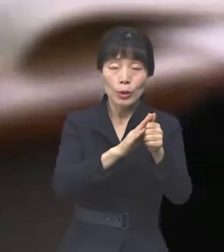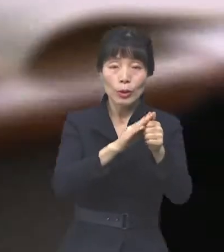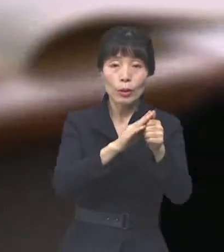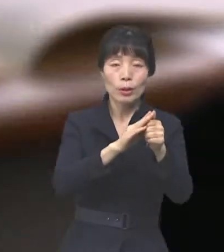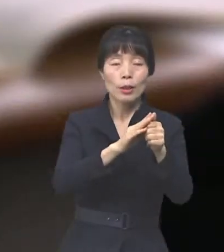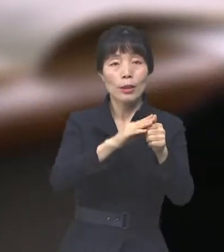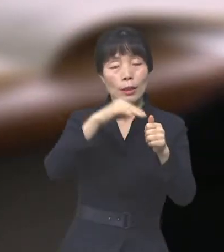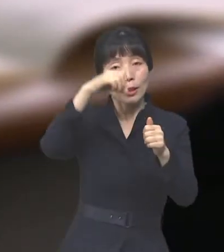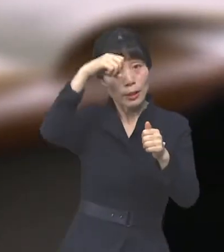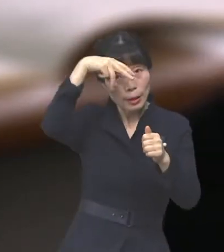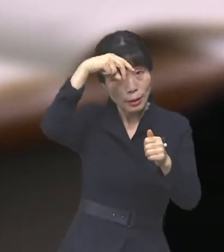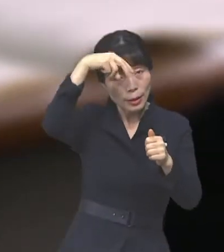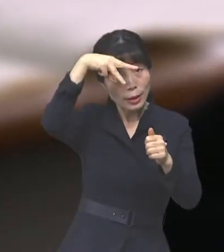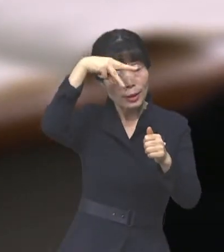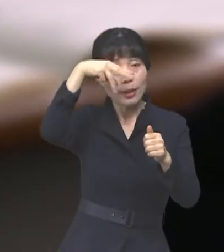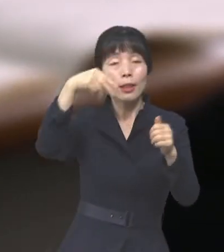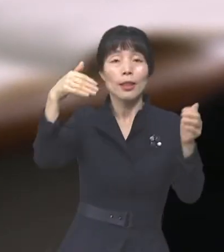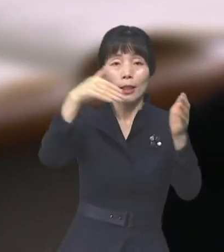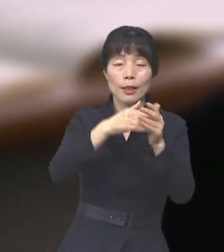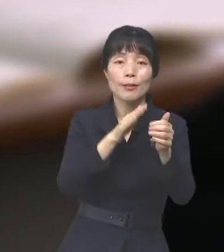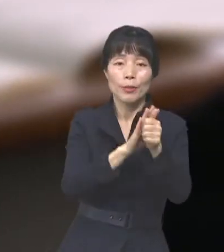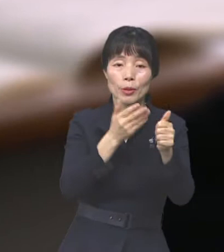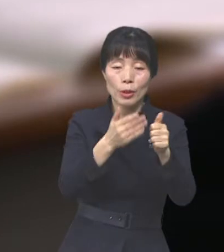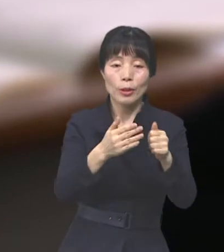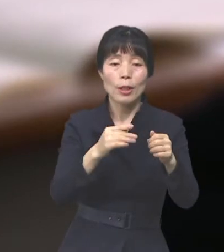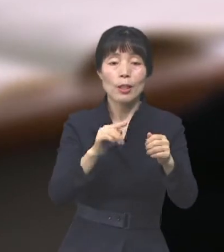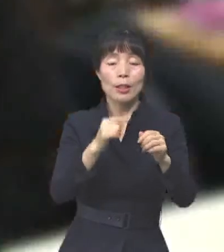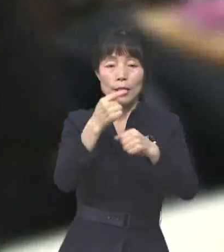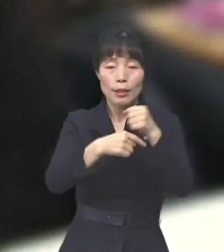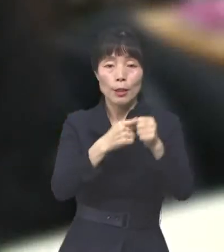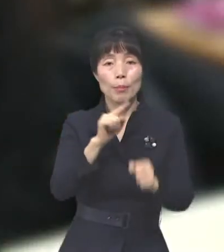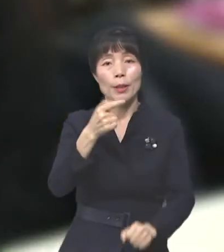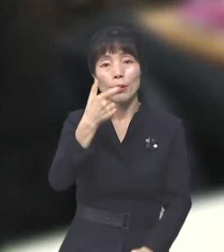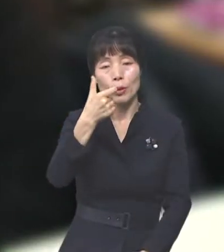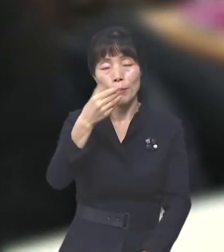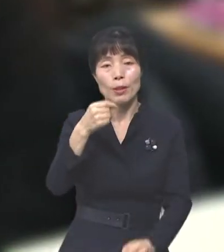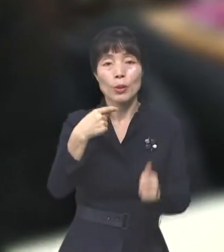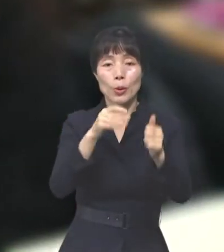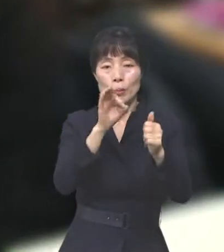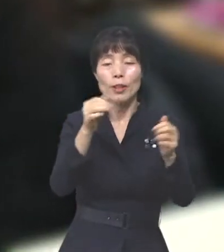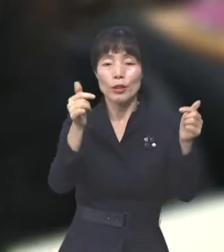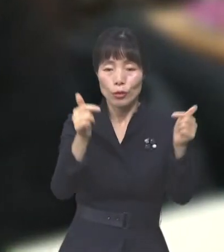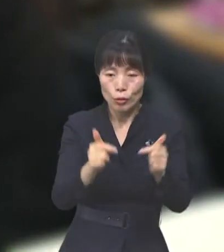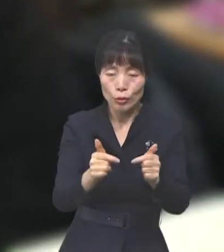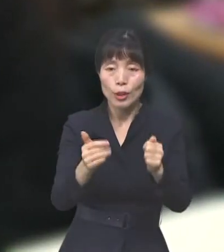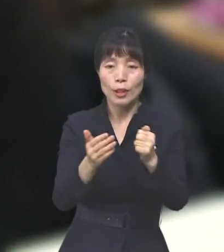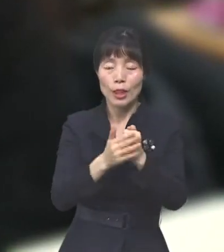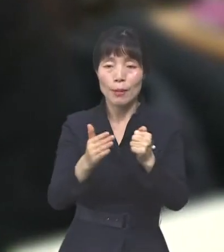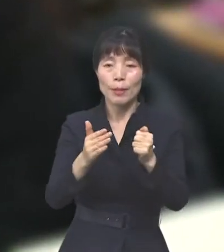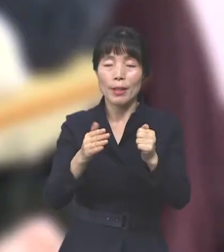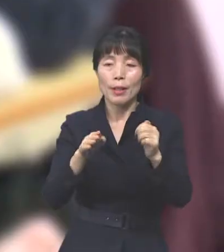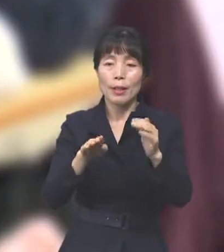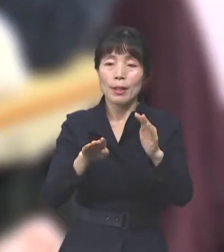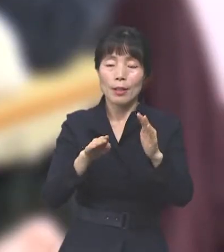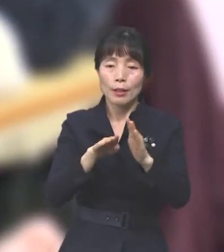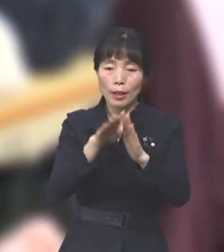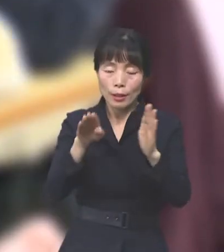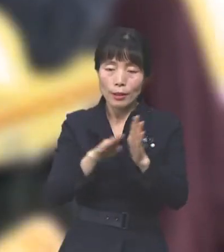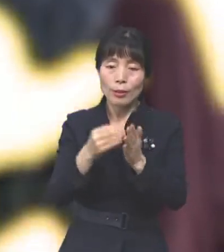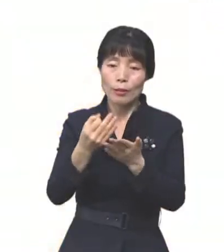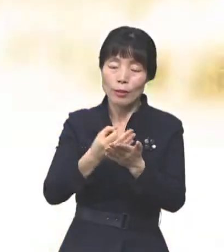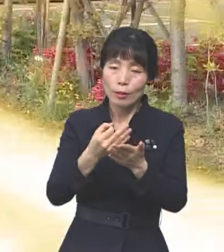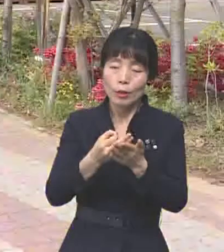확대합니다. 자녀 1명당 연간 160만 원의 교육비가 줄어 가계 월소득이 13만 원 증가하는 효과가